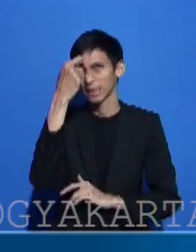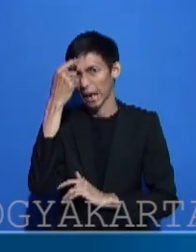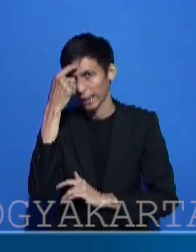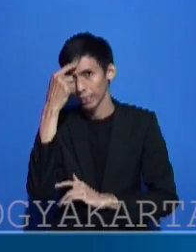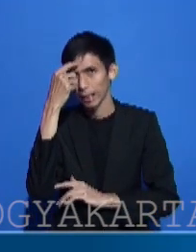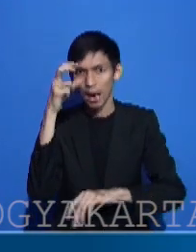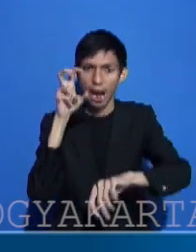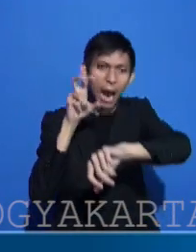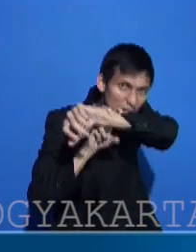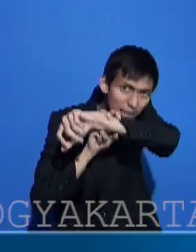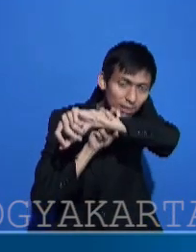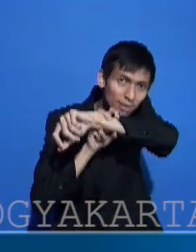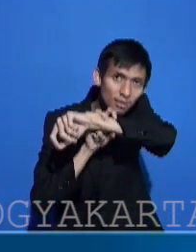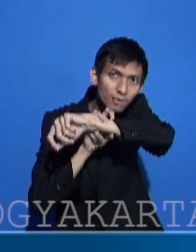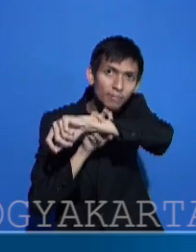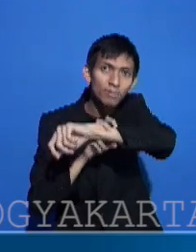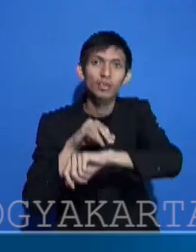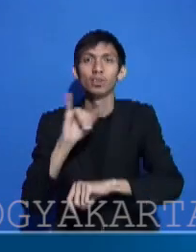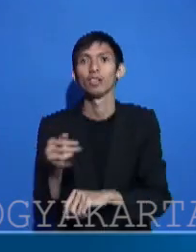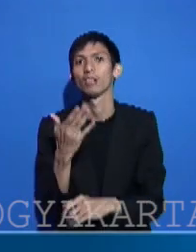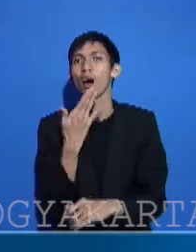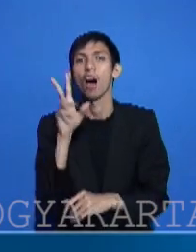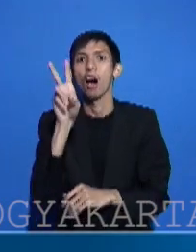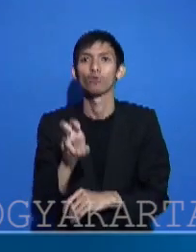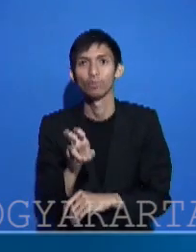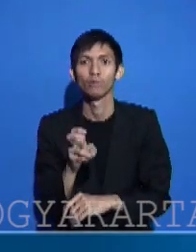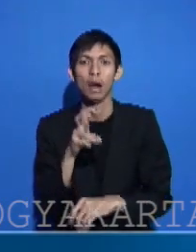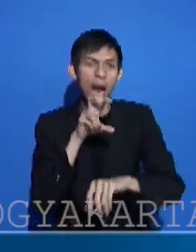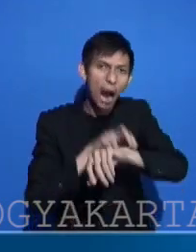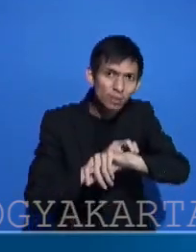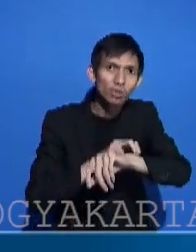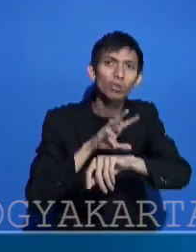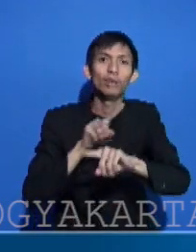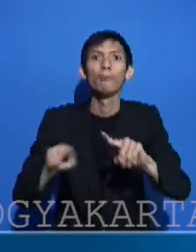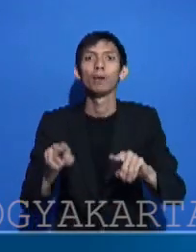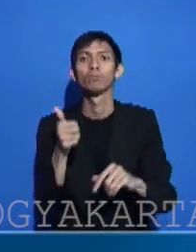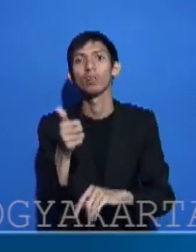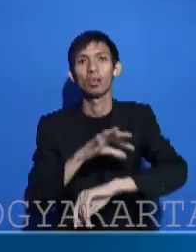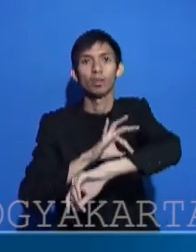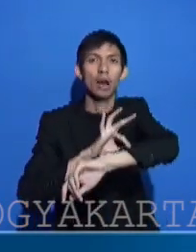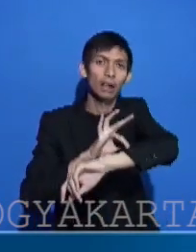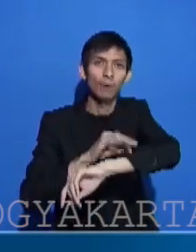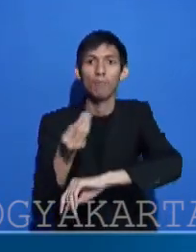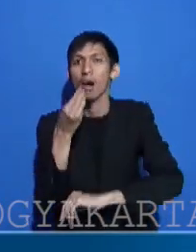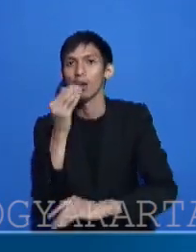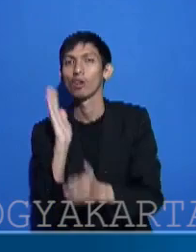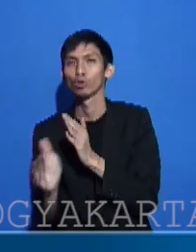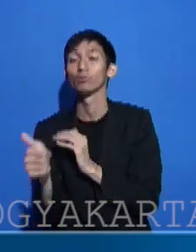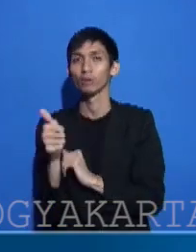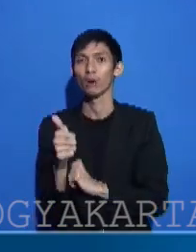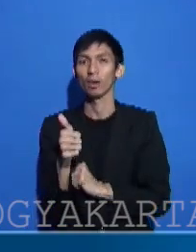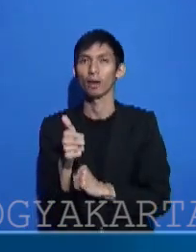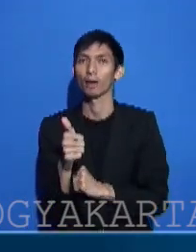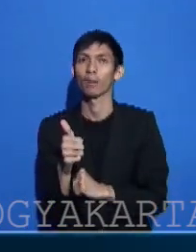penyakit rabies tidak selalu menular dari gigitan anjing, namun bisa menjangkit dari mengkonsumsi daging anjing. Sebagaimana yang sama oleh rekan-rekan dari